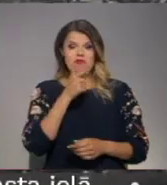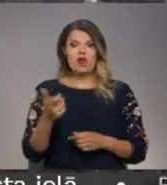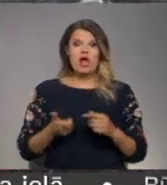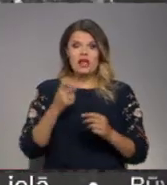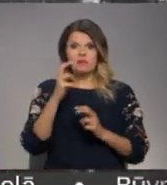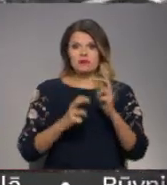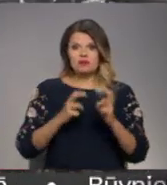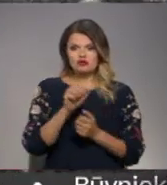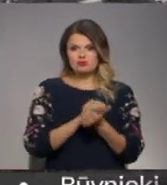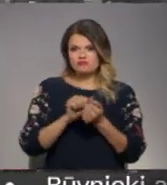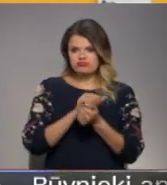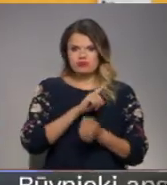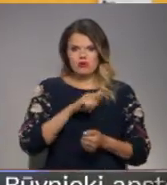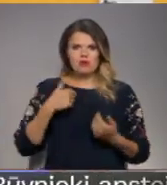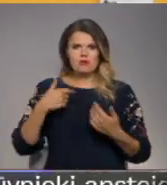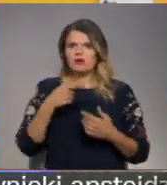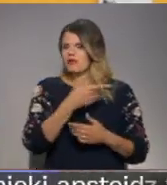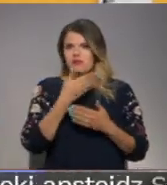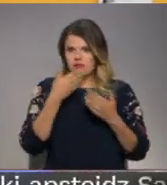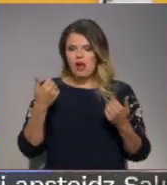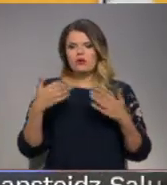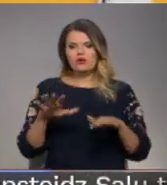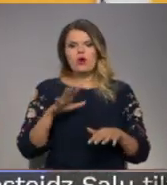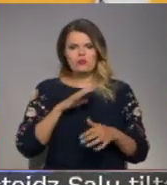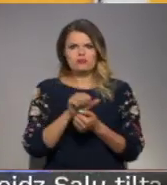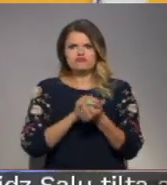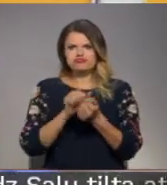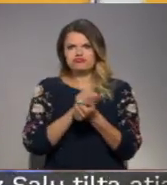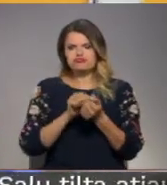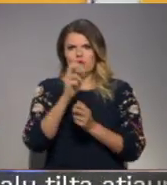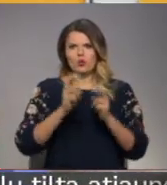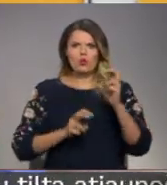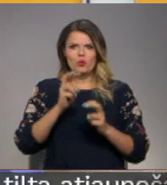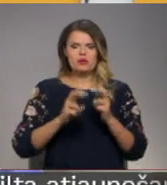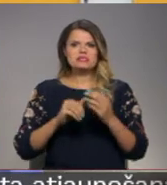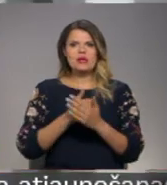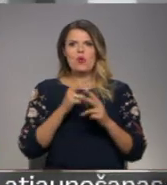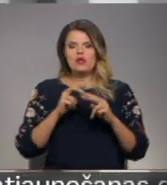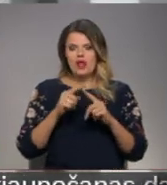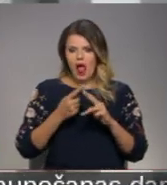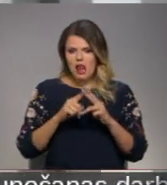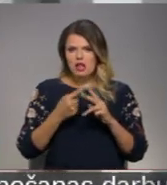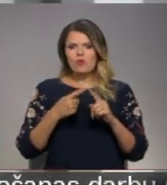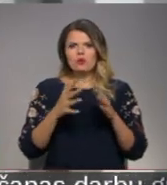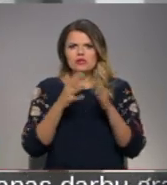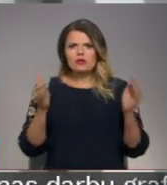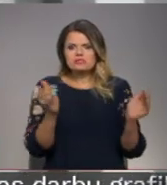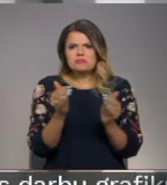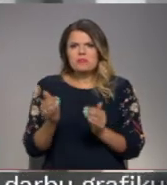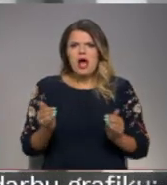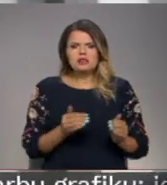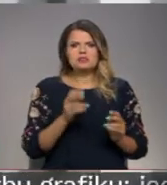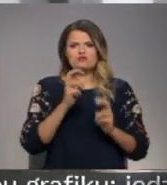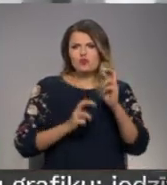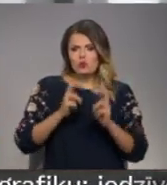ražotnes neesot Latvijā, jau līdz šim strādāja mehāniskā riepu pārstrādes rūpnīca Jaunjelgavā un vairākas mazās Pirulīzes rūpnīcas